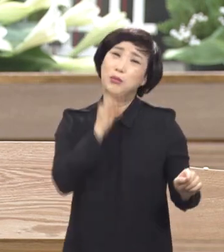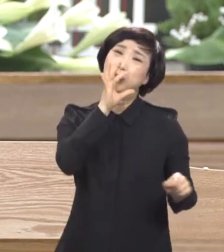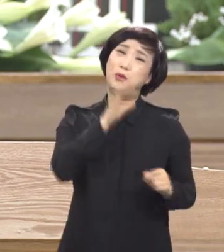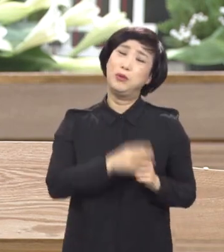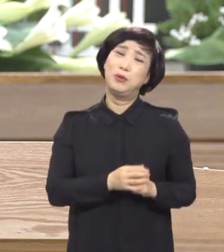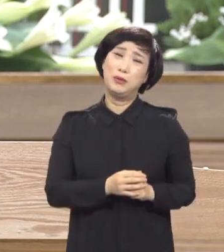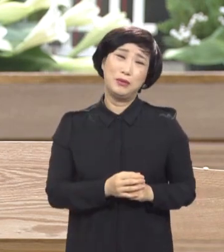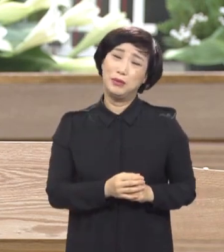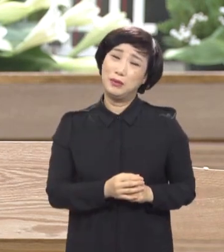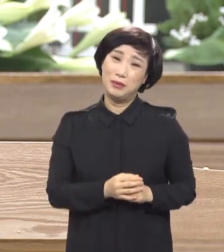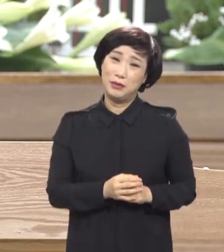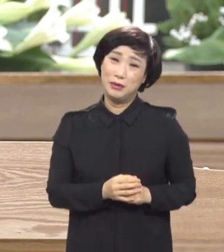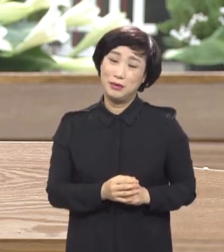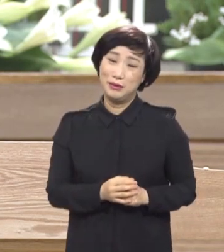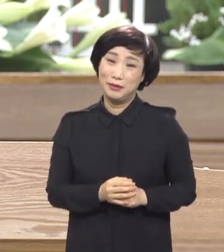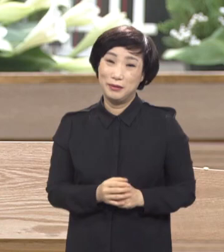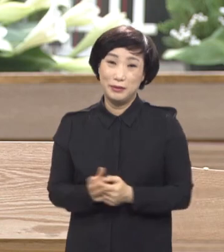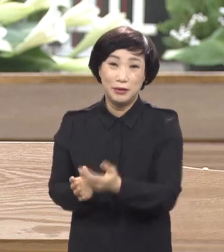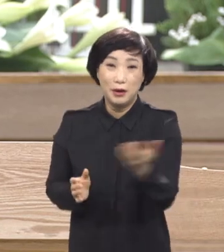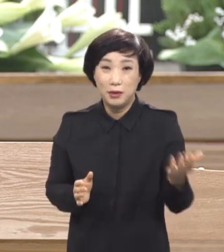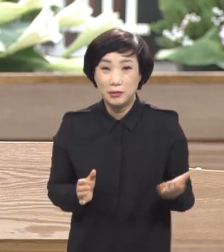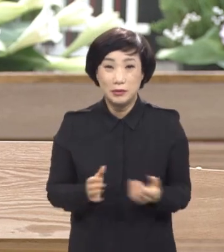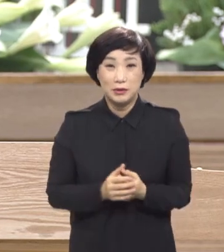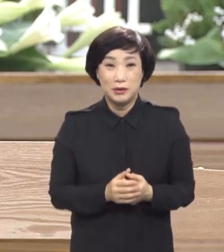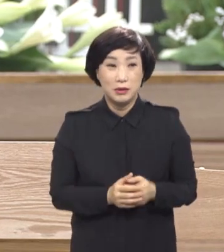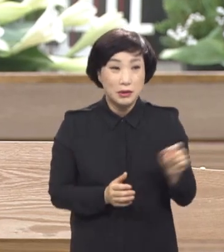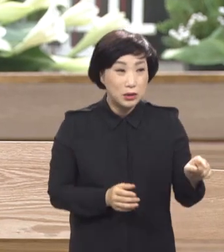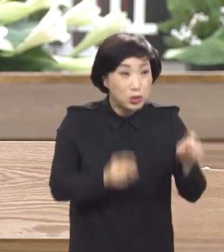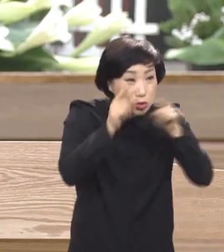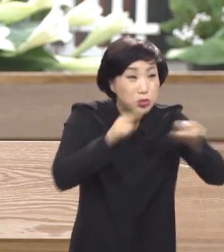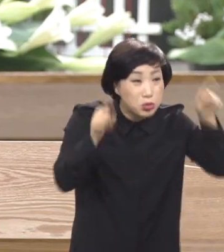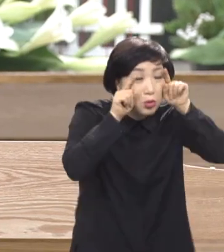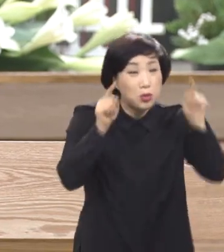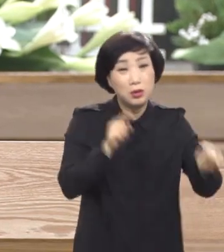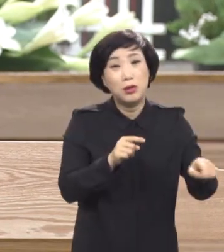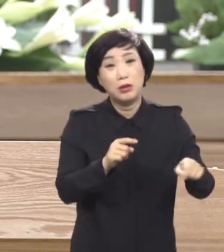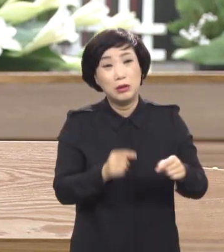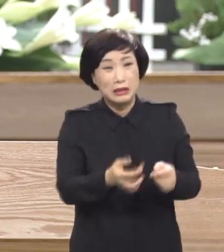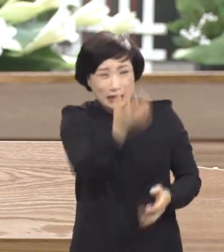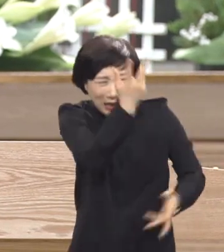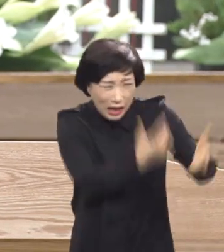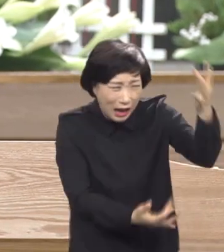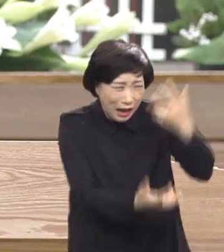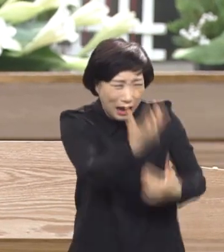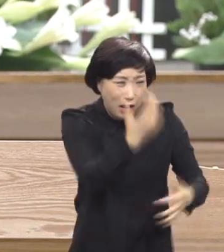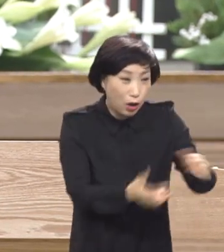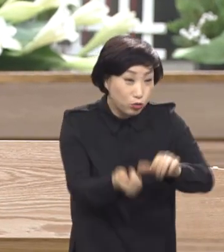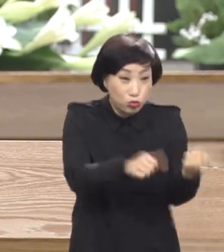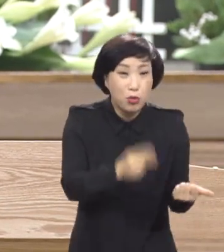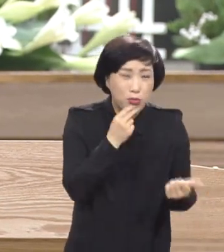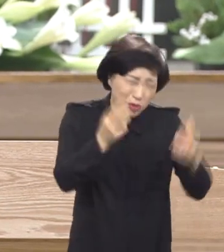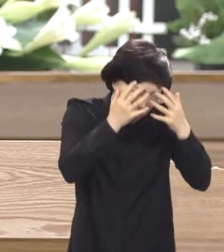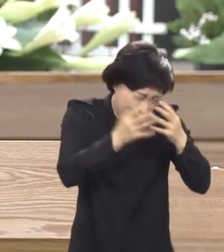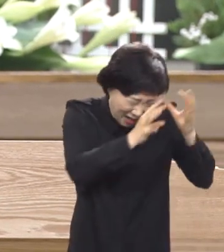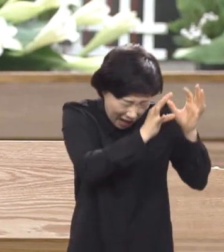것이요 예 보세요 타기는 타는데 타지 않고 고통만 쓰러